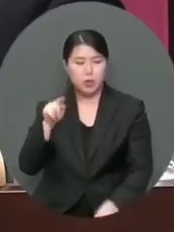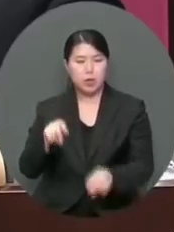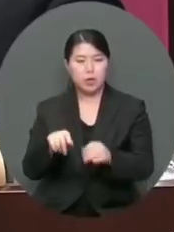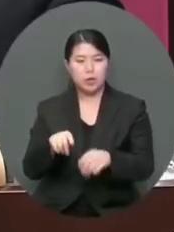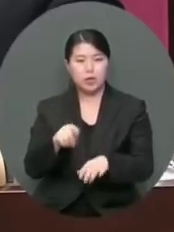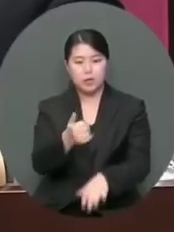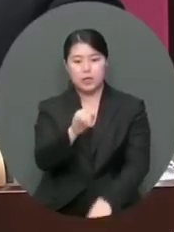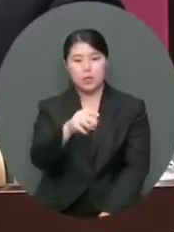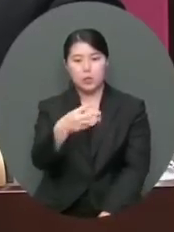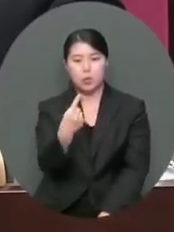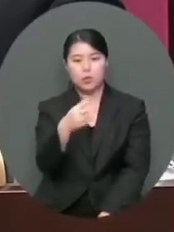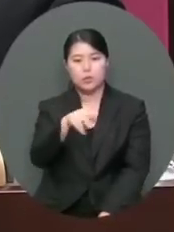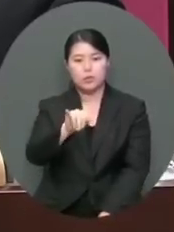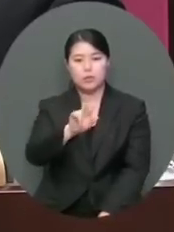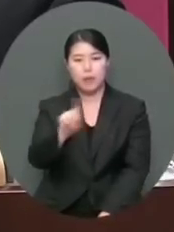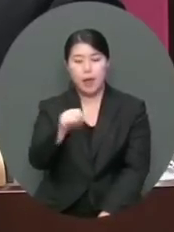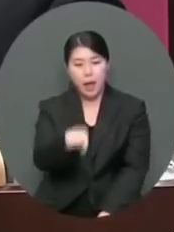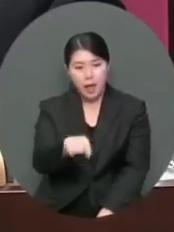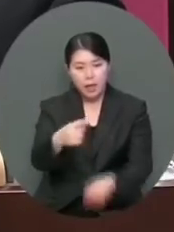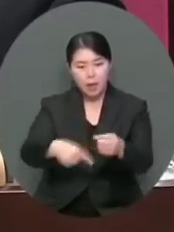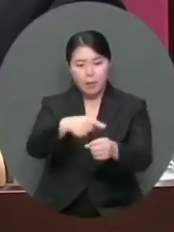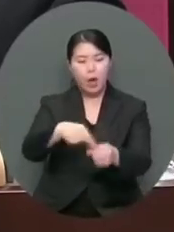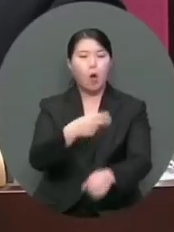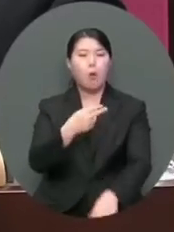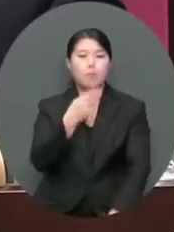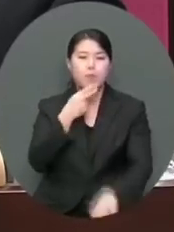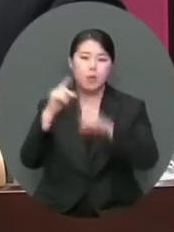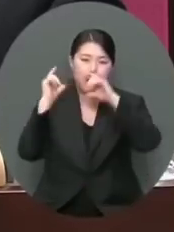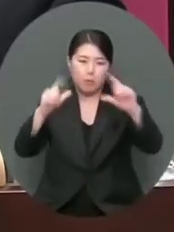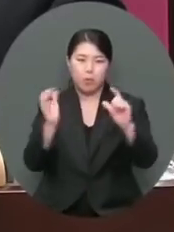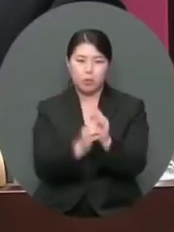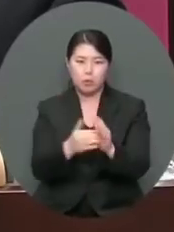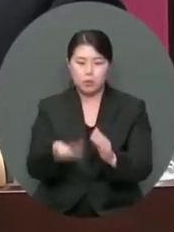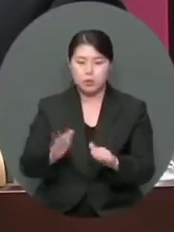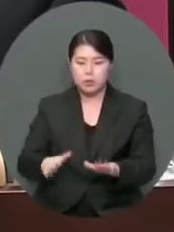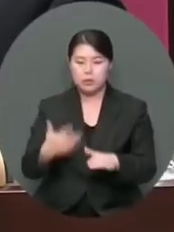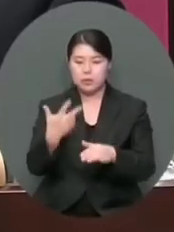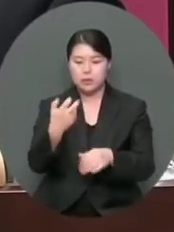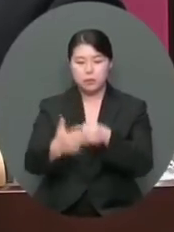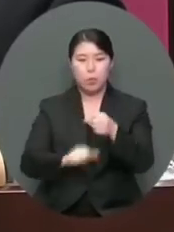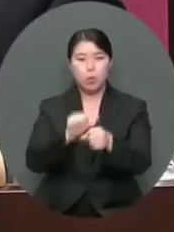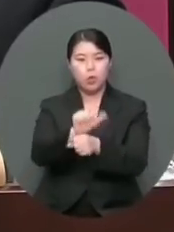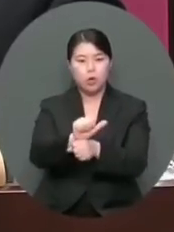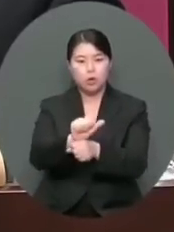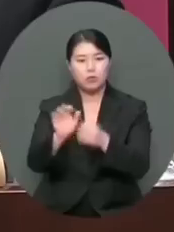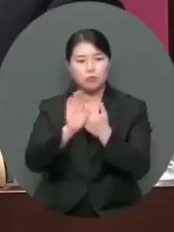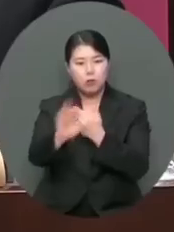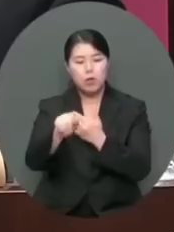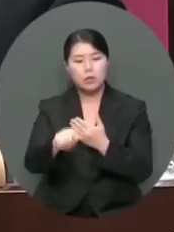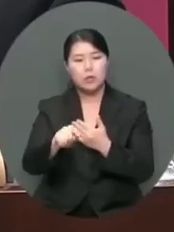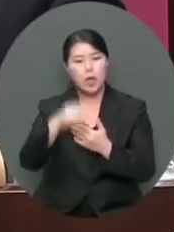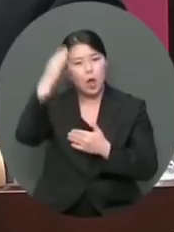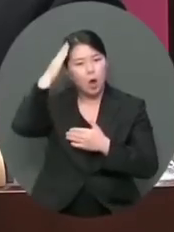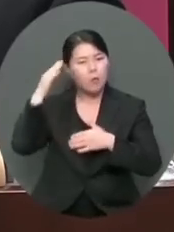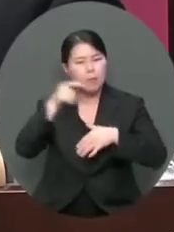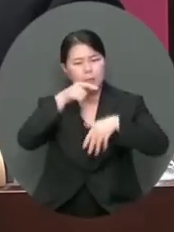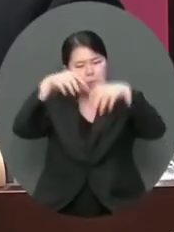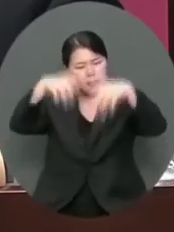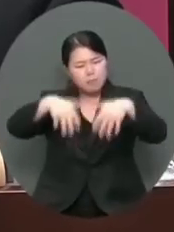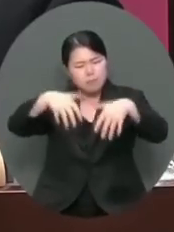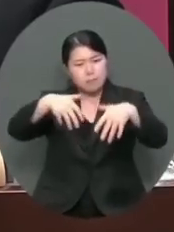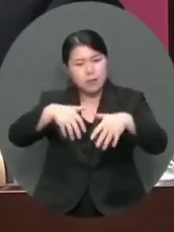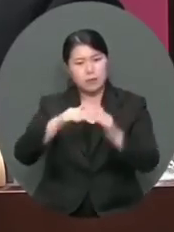히로시마에 방사능이 없다고 발표했습니다. 그런데 75년이 지난 2021년 8월 검은비를 맞은 이들은